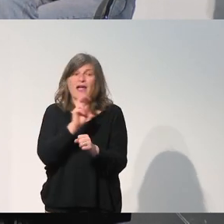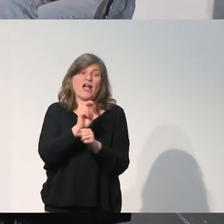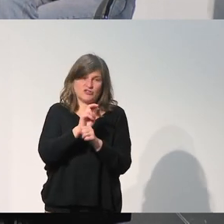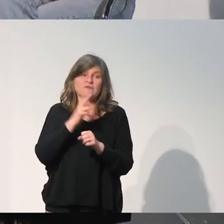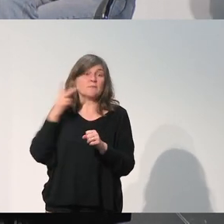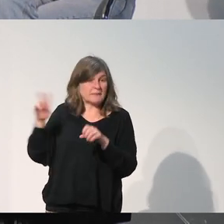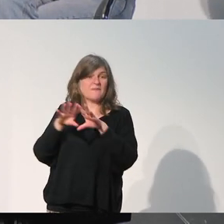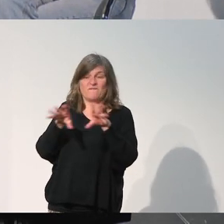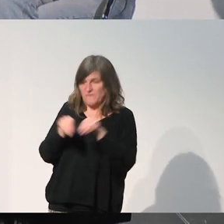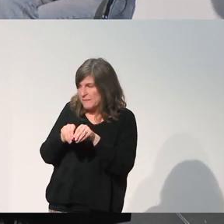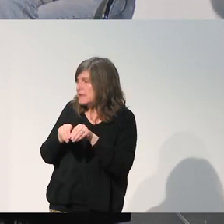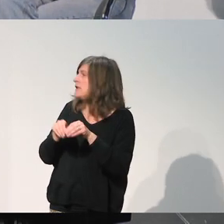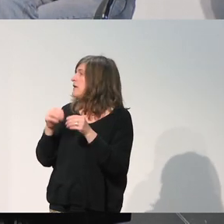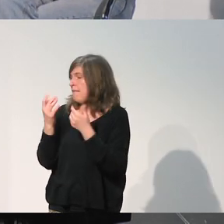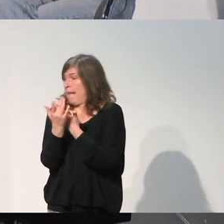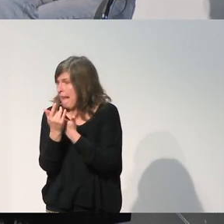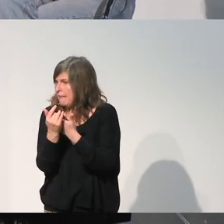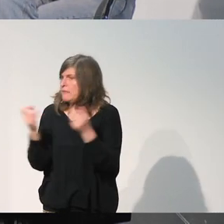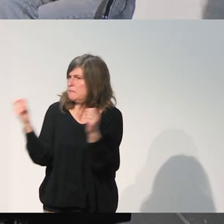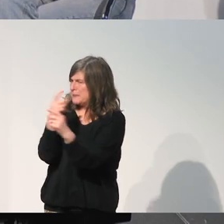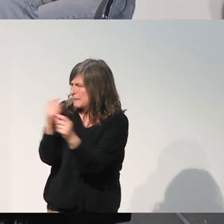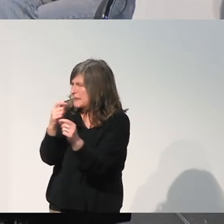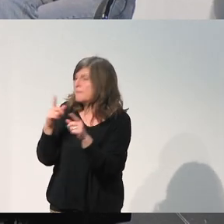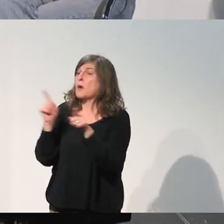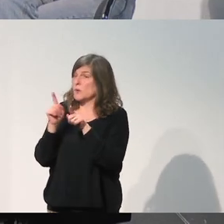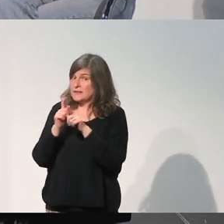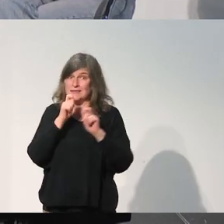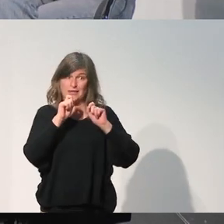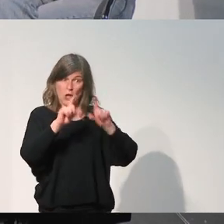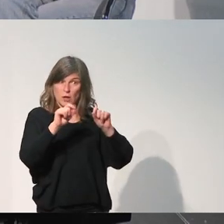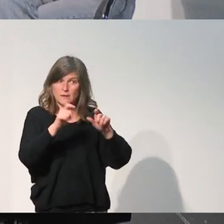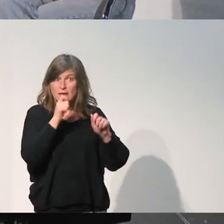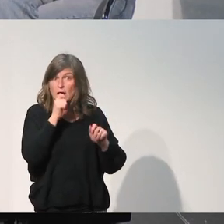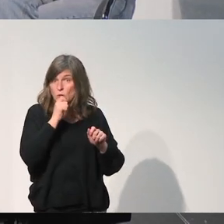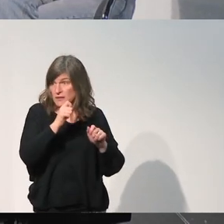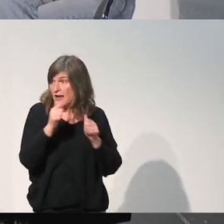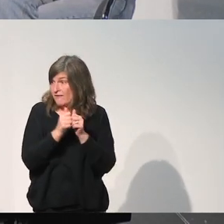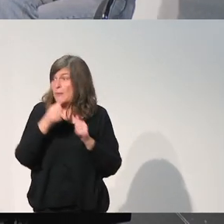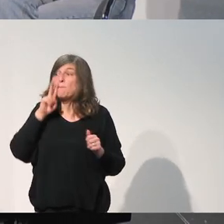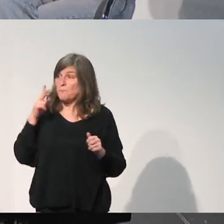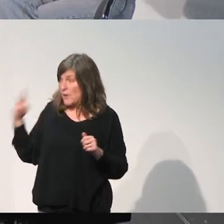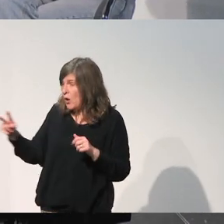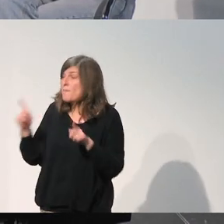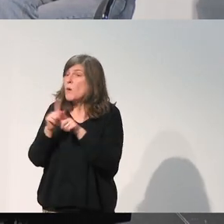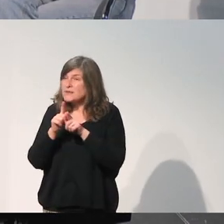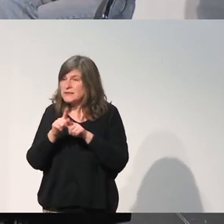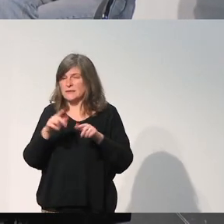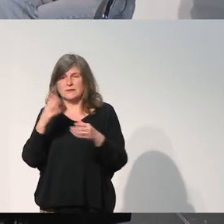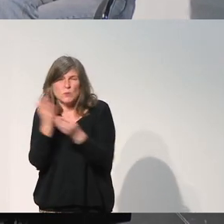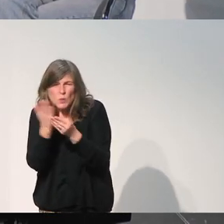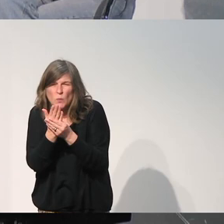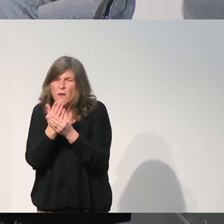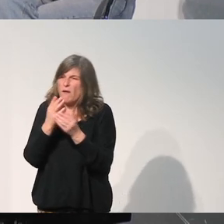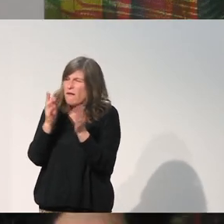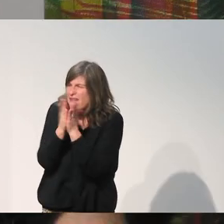ces correspondances, ces entretiens que vous avez faits, il y a aussi de nombreux documentaires que vous avez vus, des livres que vous avez